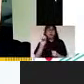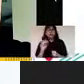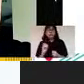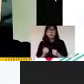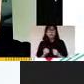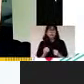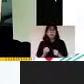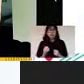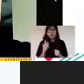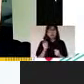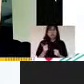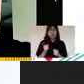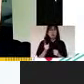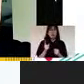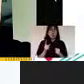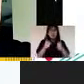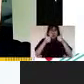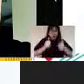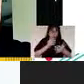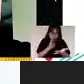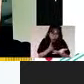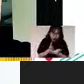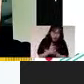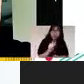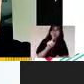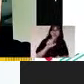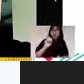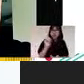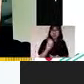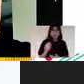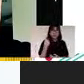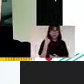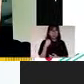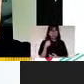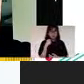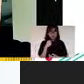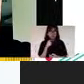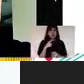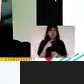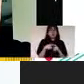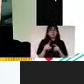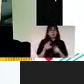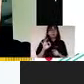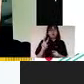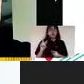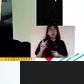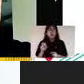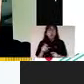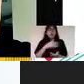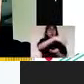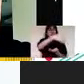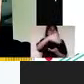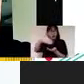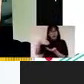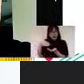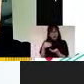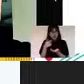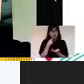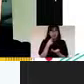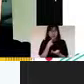Kuasa gitu yang bisa 100%. Data menunjukkan bahwa tingkat sukses penyaluran di